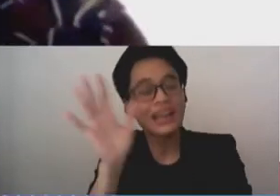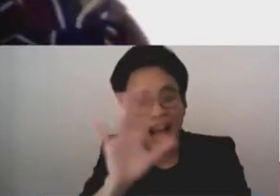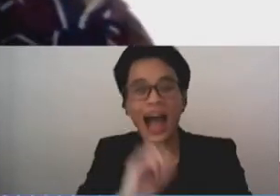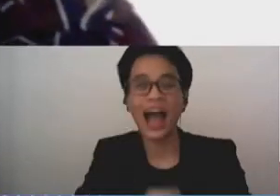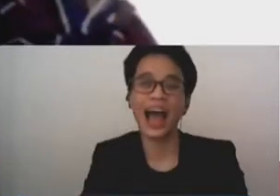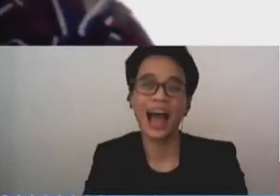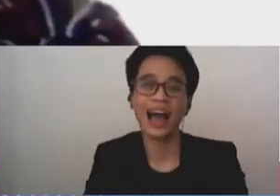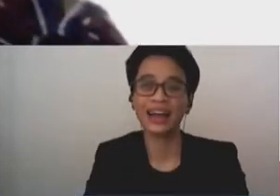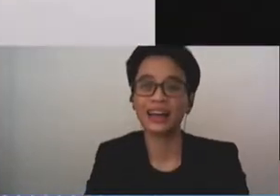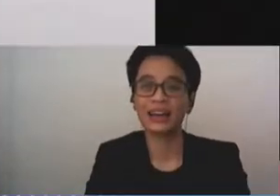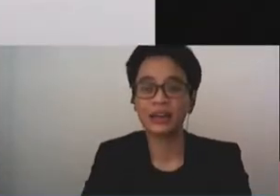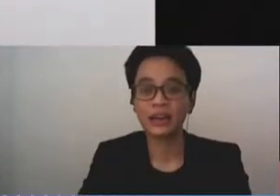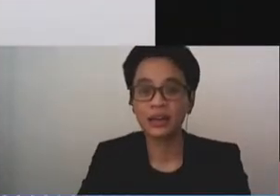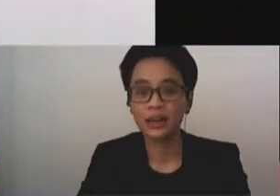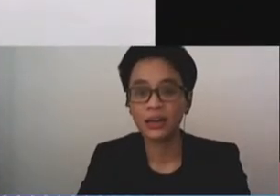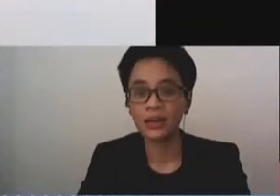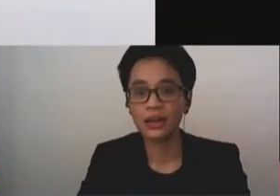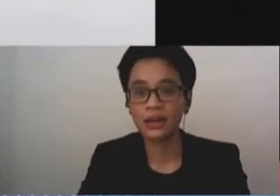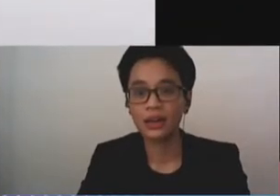ya.